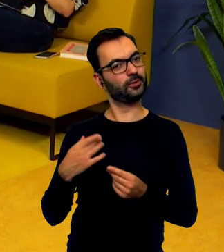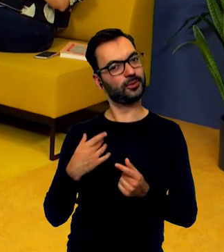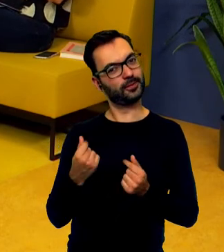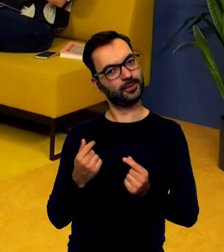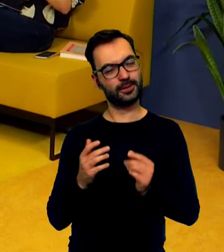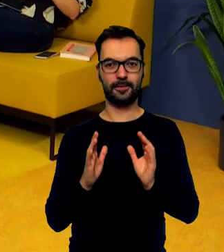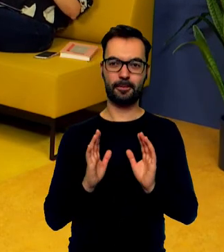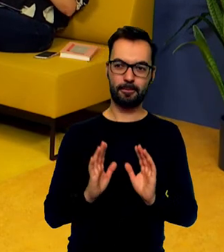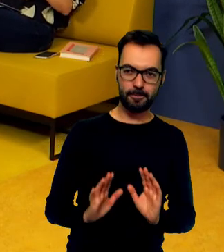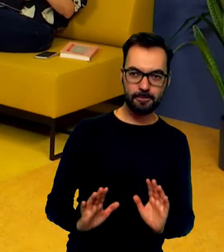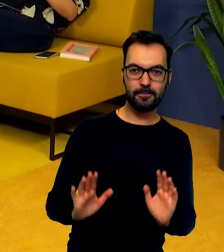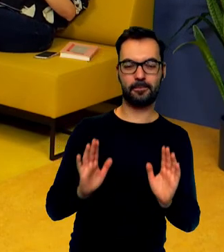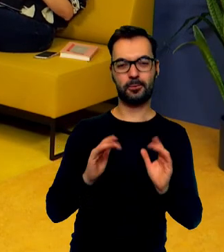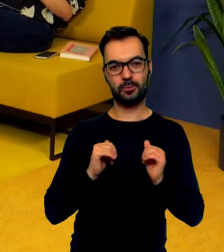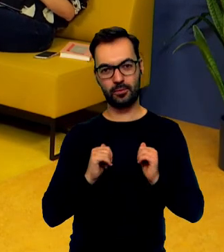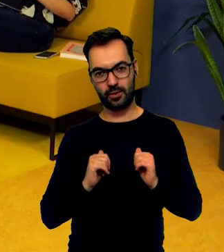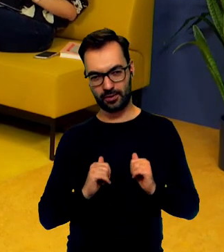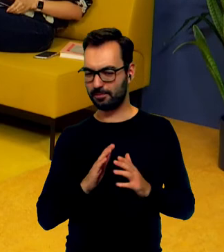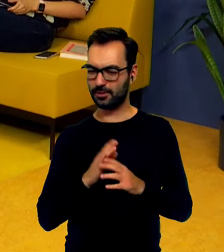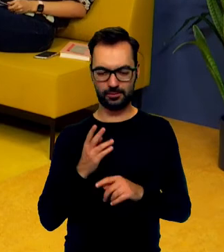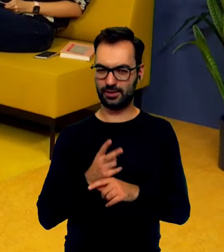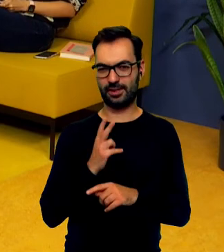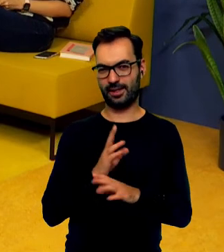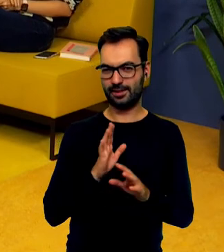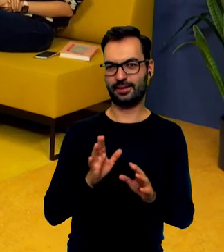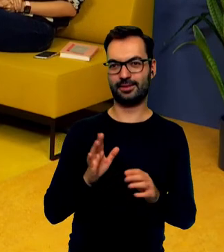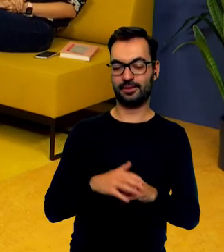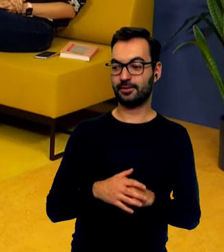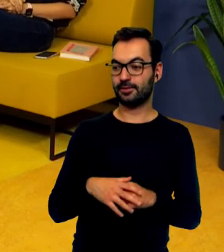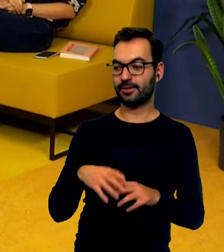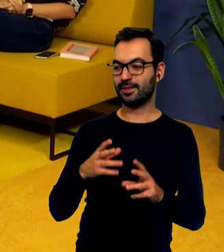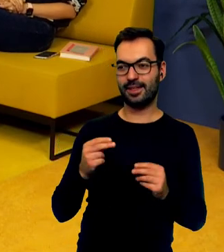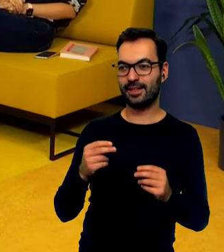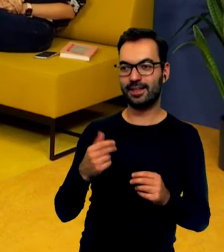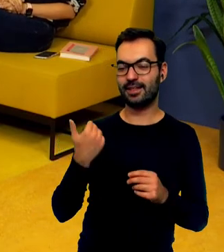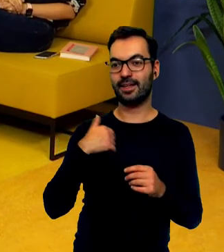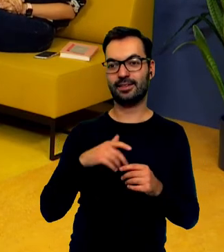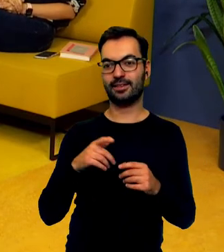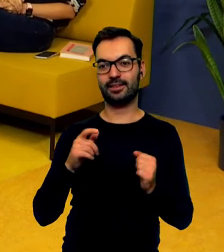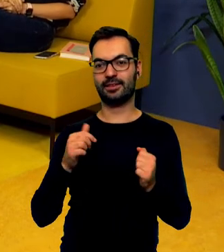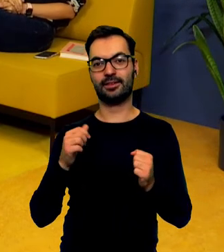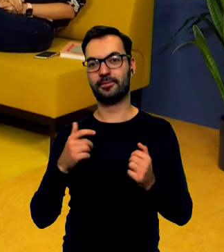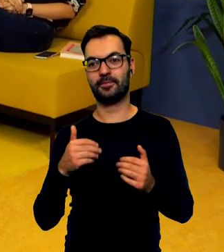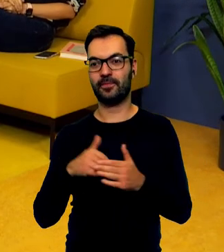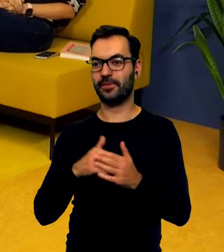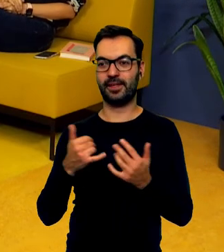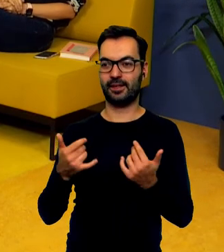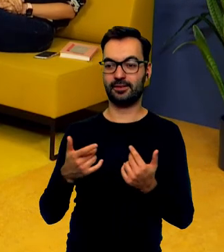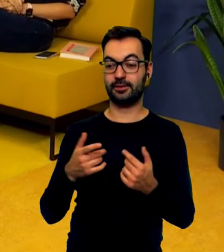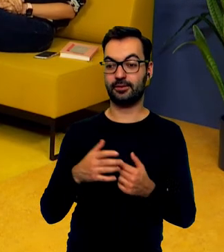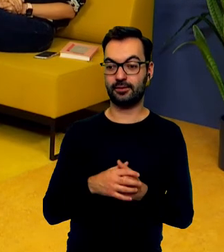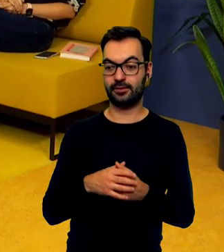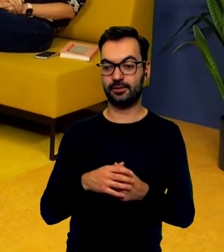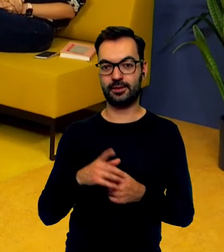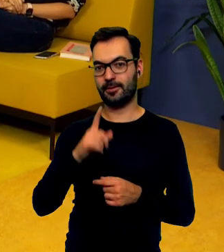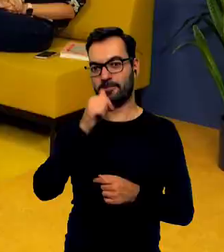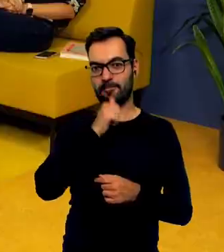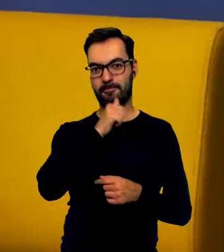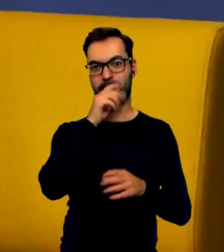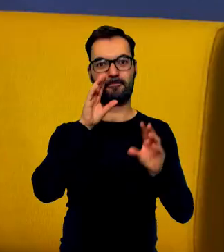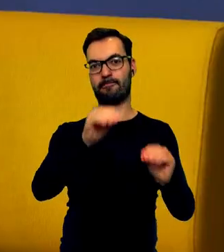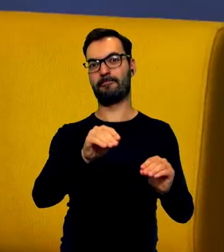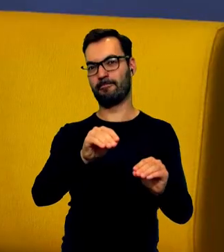takie, wiesz, lejce, uspokój się, Papszkowicz, nie rób tego. Nie, no oczywiście ja tu nie chcę działać jak, wiesz, jakiś